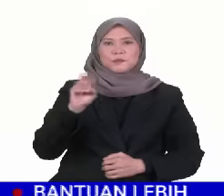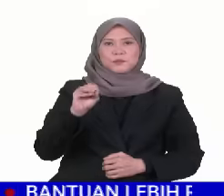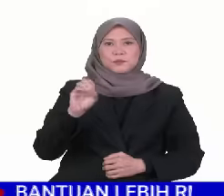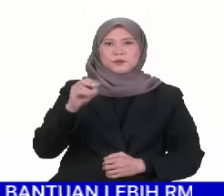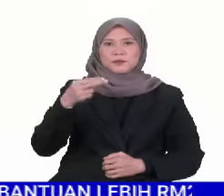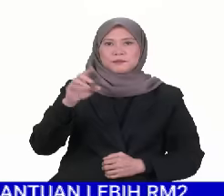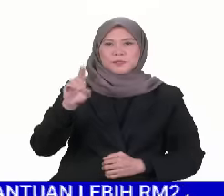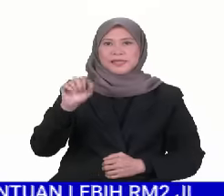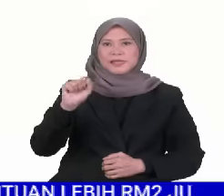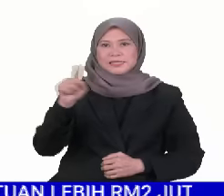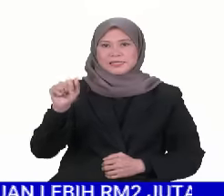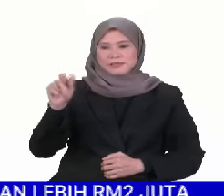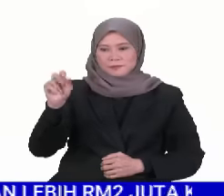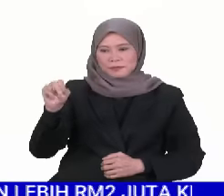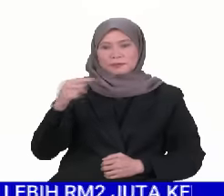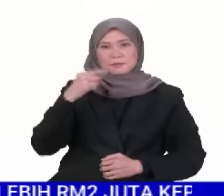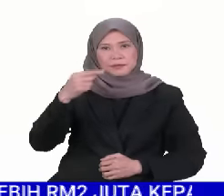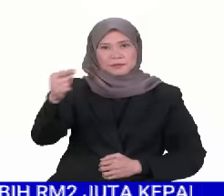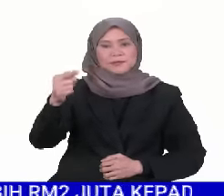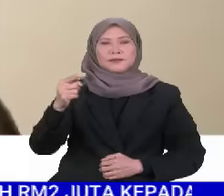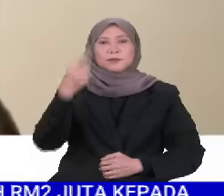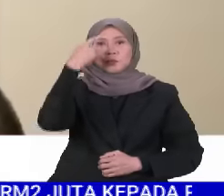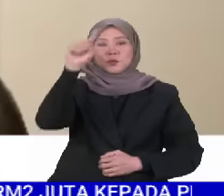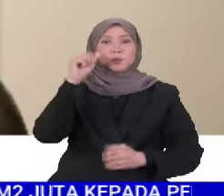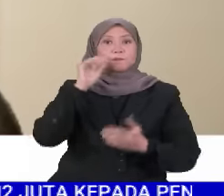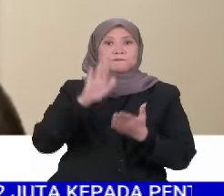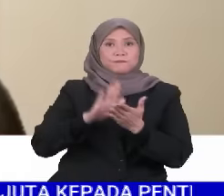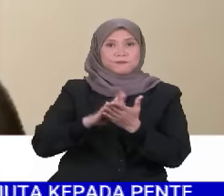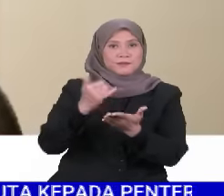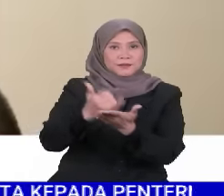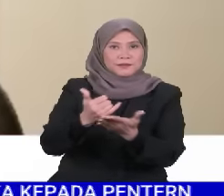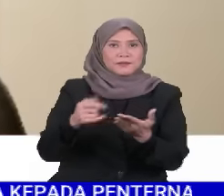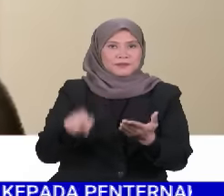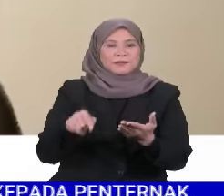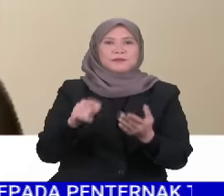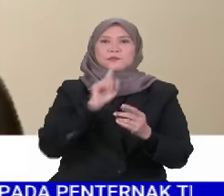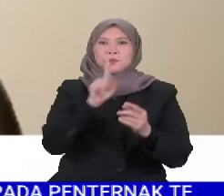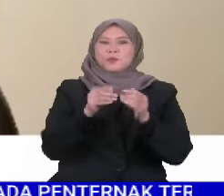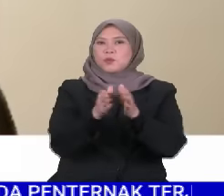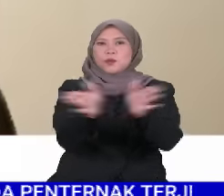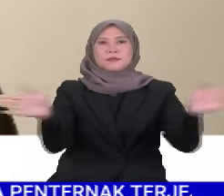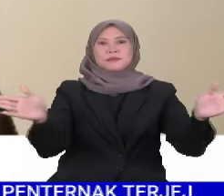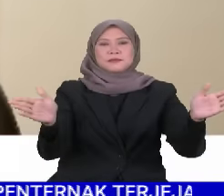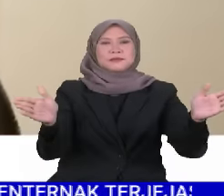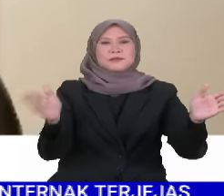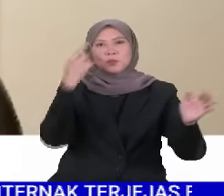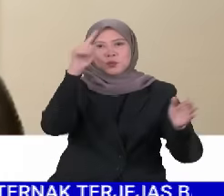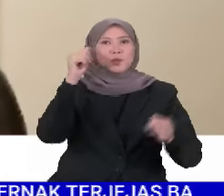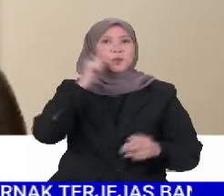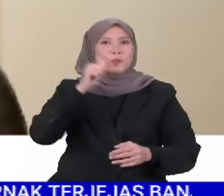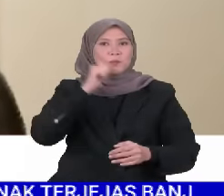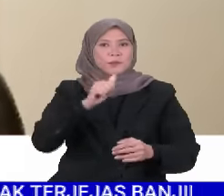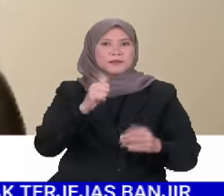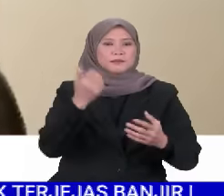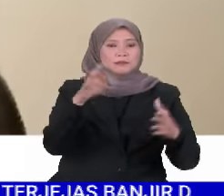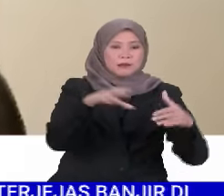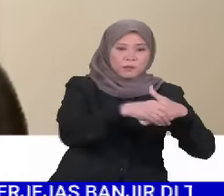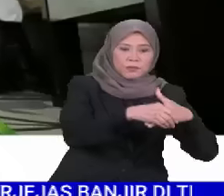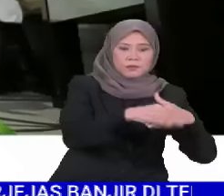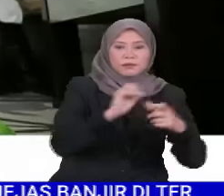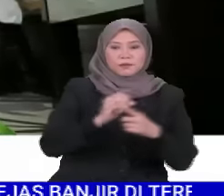Aziz Muhammad berkata Scope Suri rumah di bawah akta berkenaan adalah luas karena terbuka kepada wanita sama ada